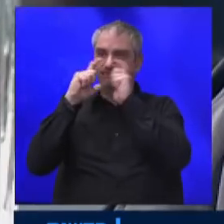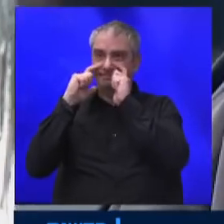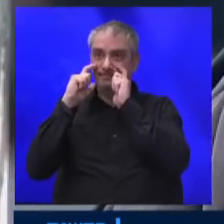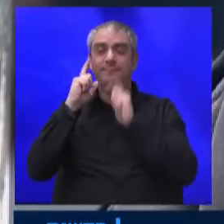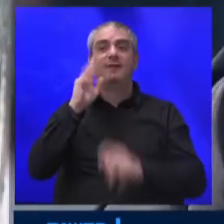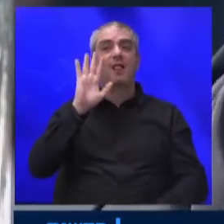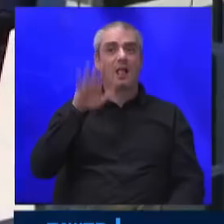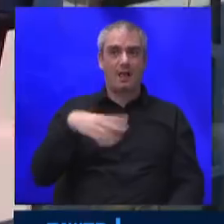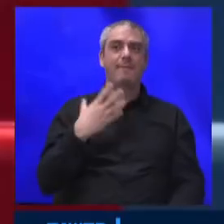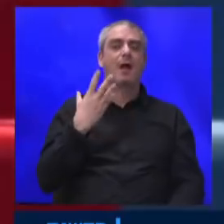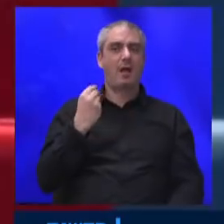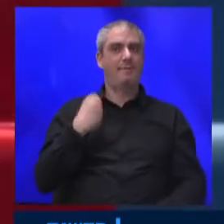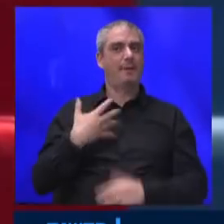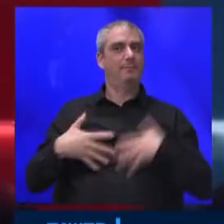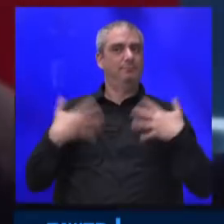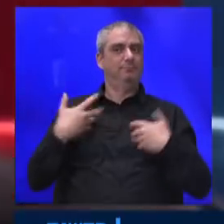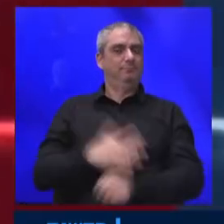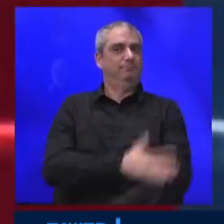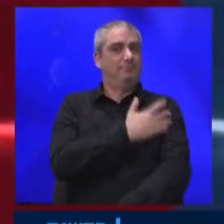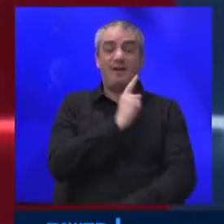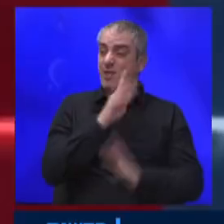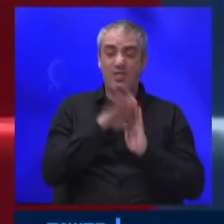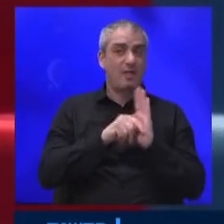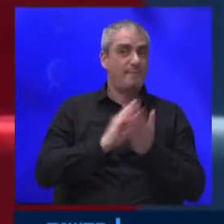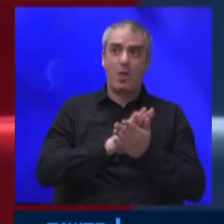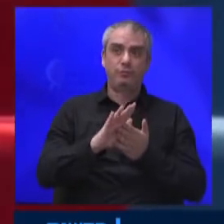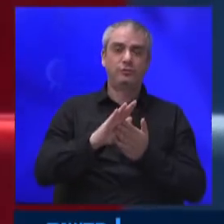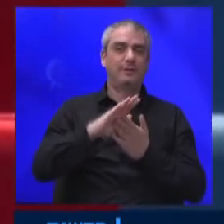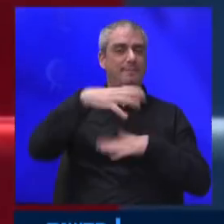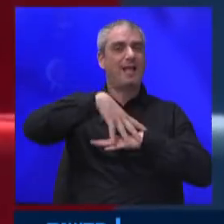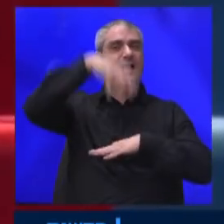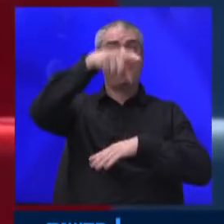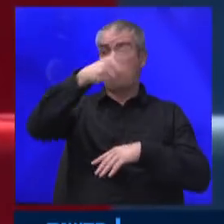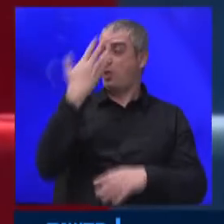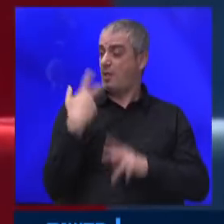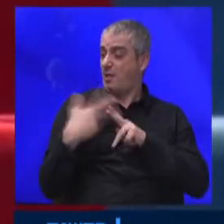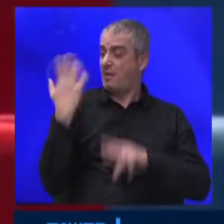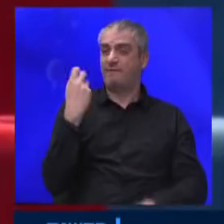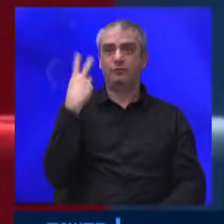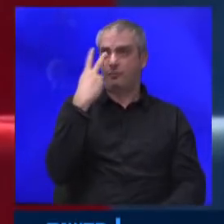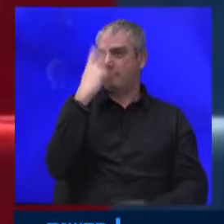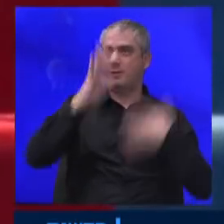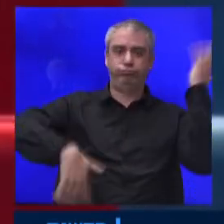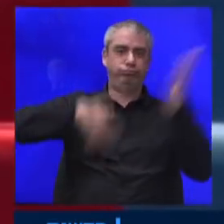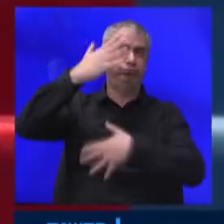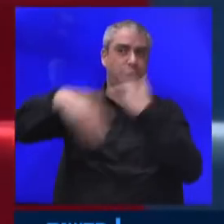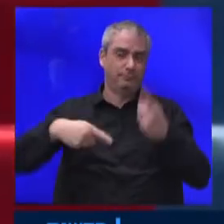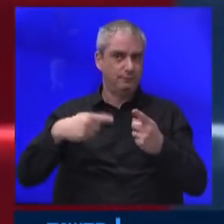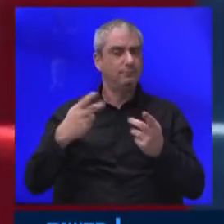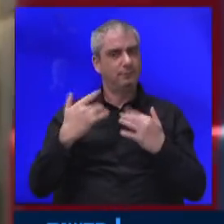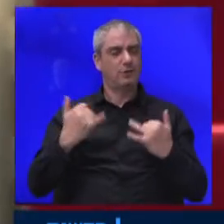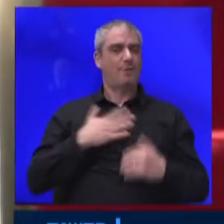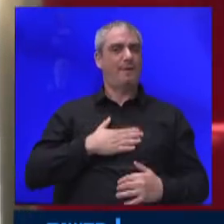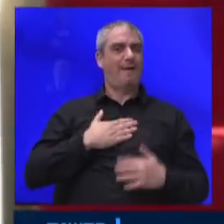גם הרבה מאוד רגש. למרות התנאים הלא שגרתיים, גבעת הקפיטול, שרק לפני כשבועיים נראתה כמו אזור מלחמה, לבשה היום